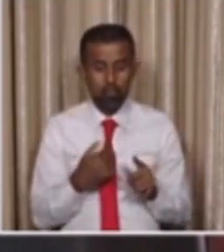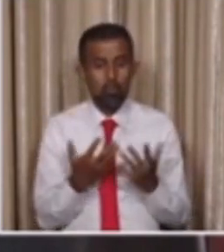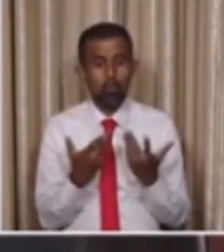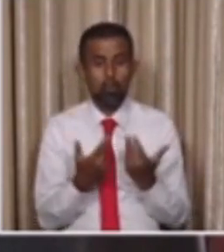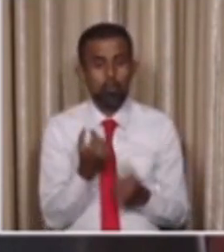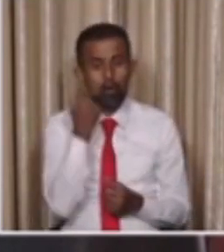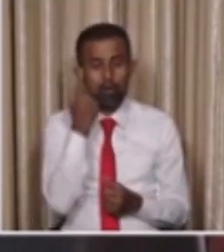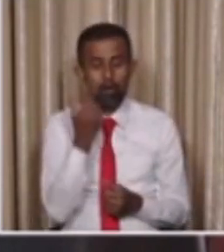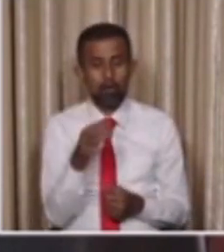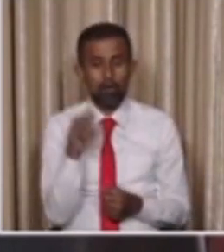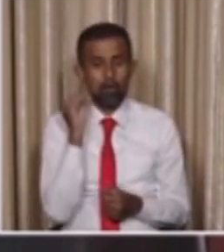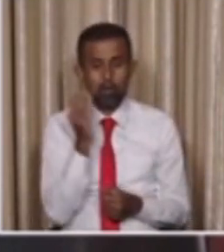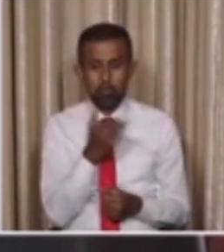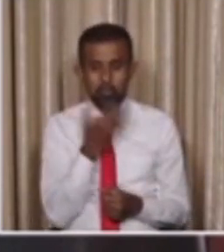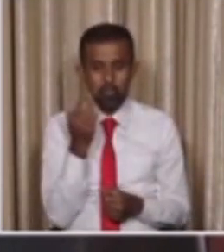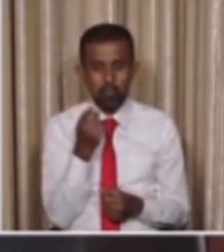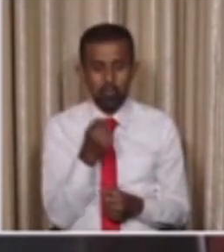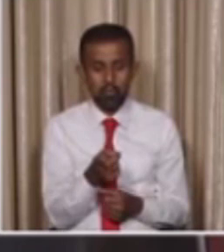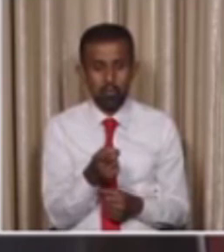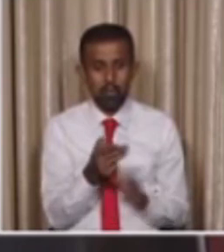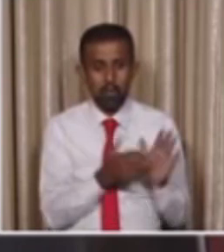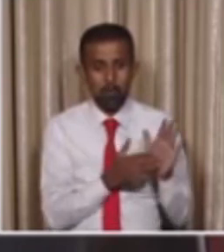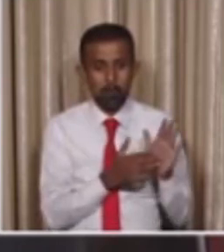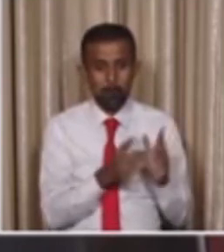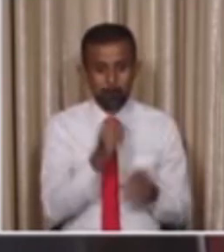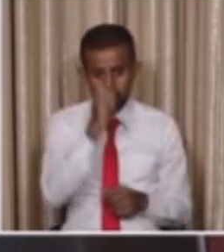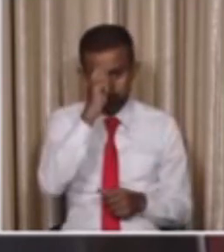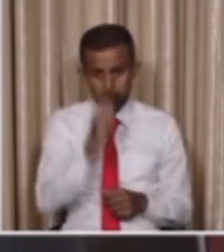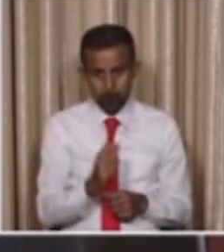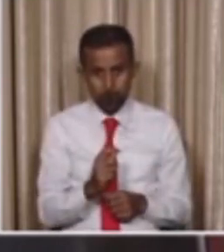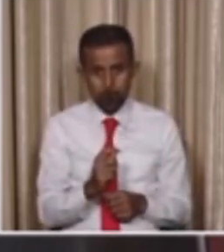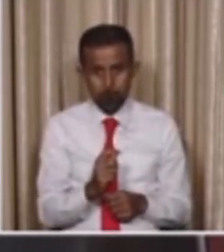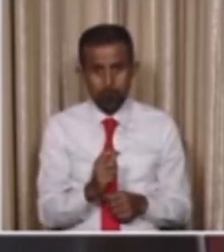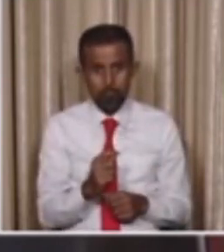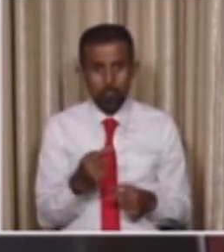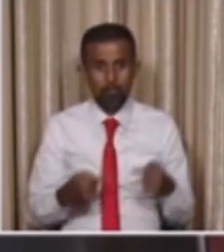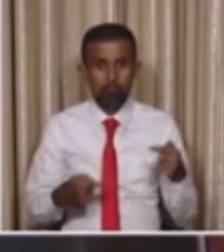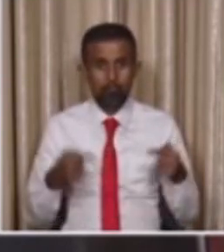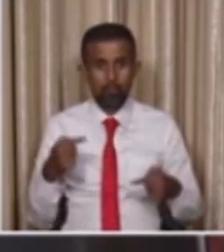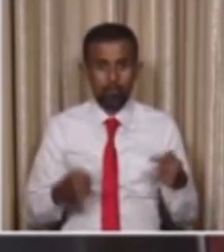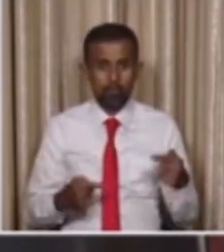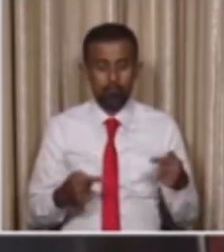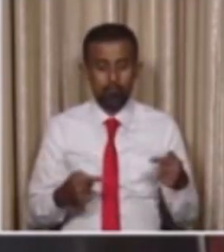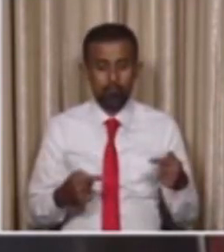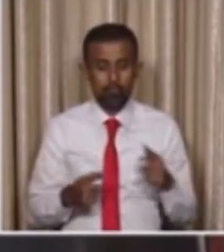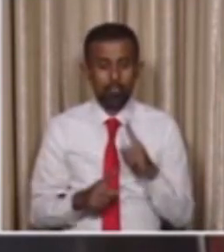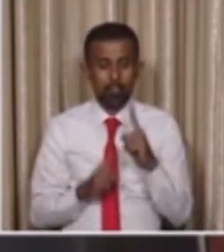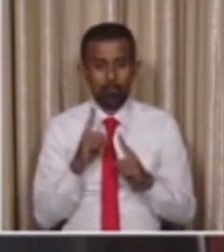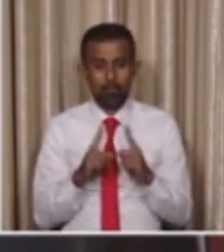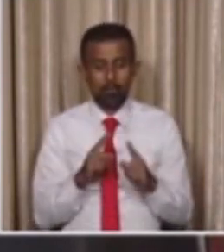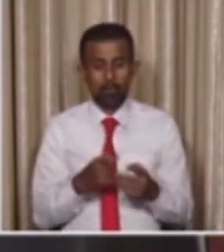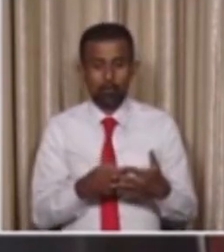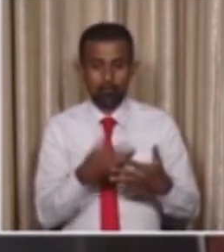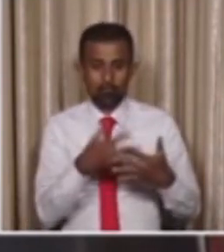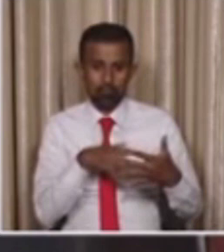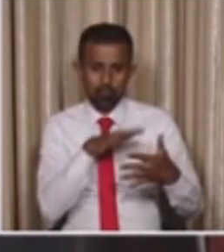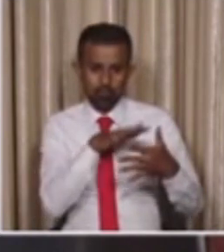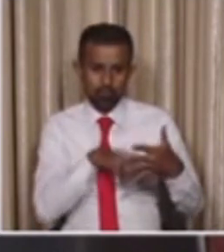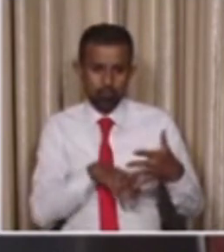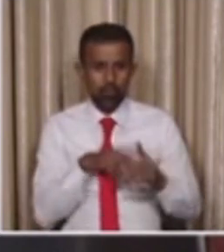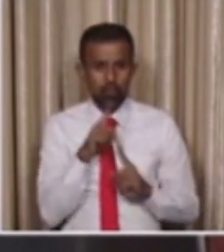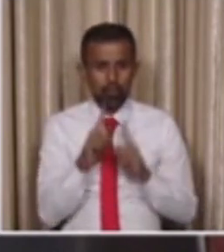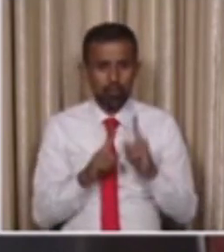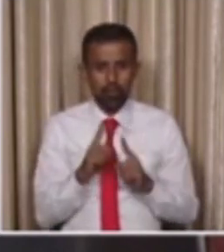අදහසක් ගන්න පුළුවන්ද කියන එක තමයි මදුර විතාන මන්ත්‍රීතුමා ගෙනාපු විවාදය. ඒ විවාදයට කතා කරද්දී, වාර්තාව පිළිබඳ කතා